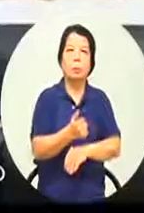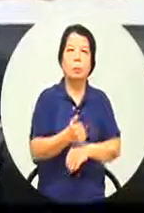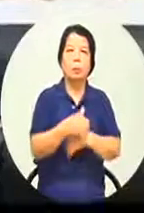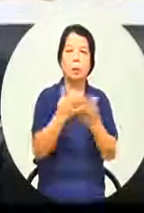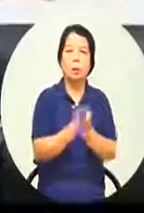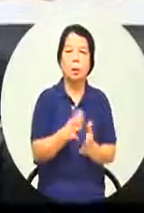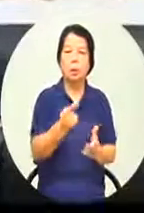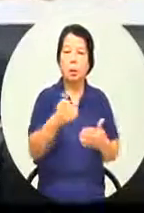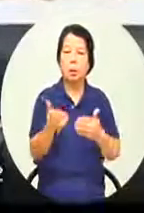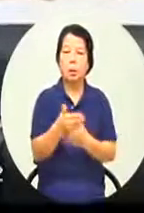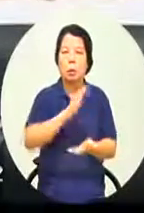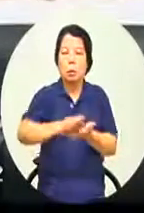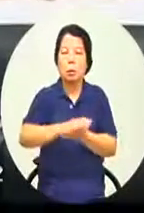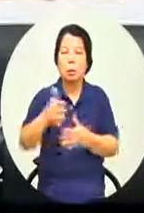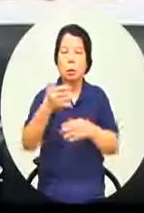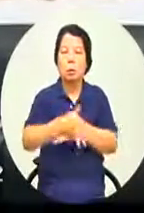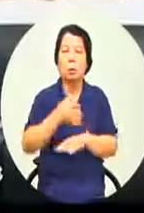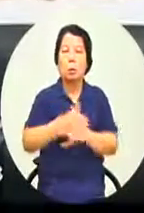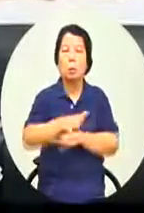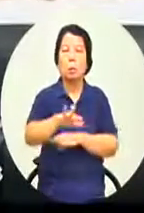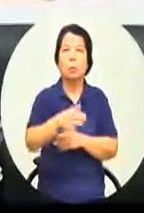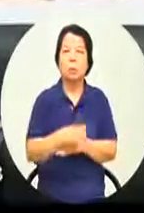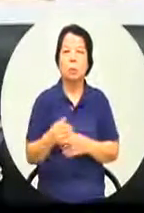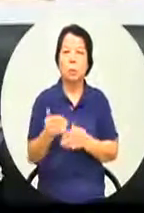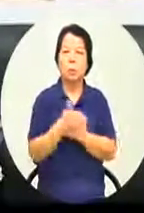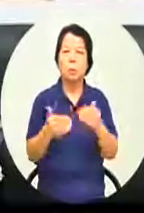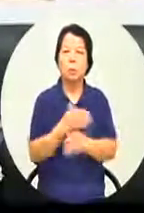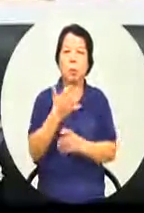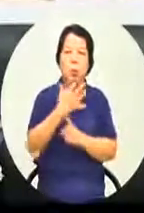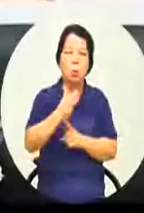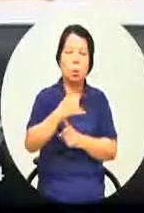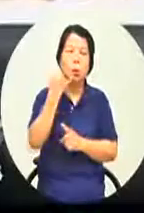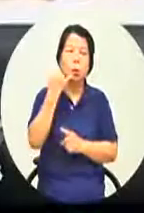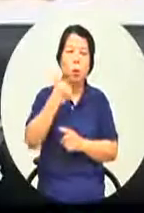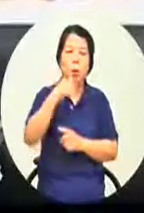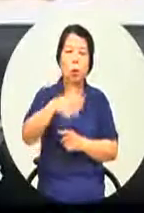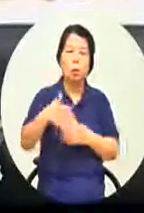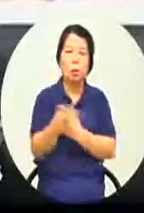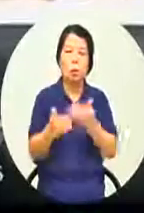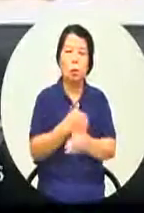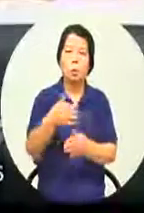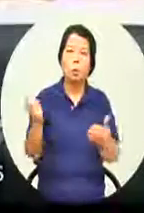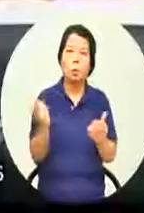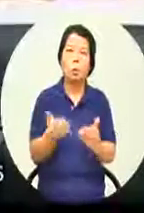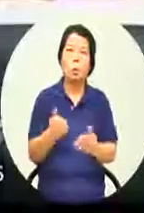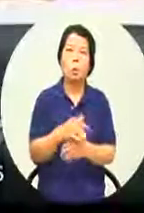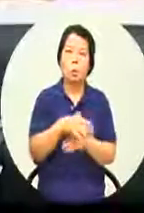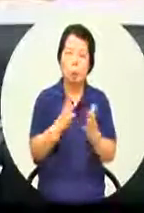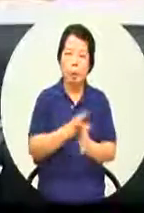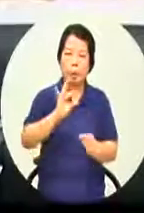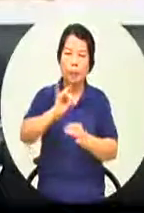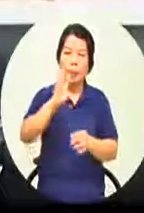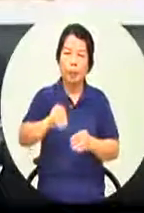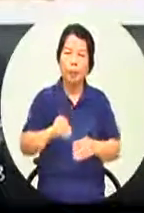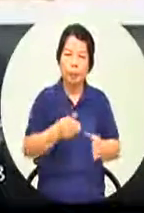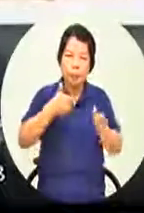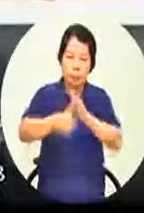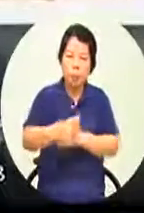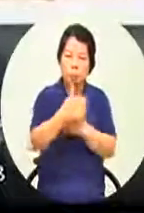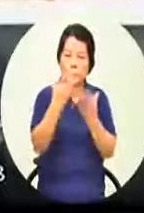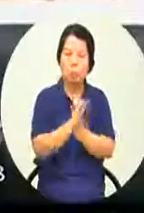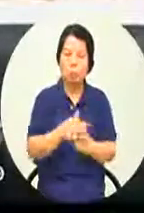来没有解决过旗津的问题，如果你讲说你们在那段时间涌入了100万的人潮，但是旗